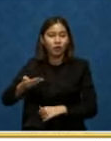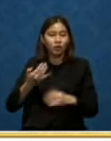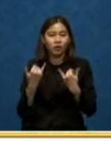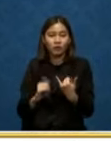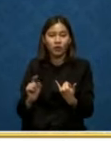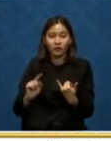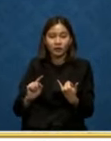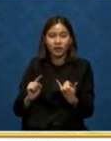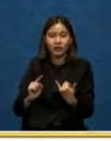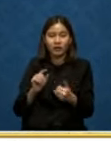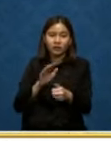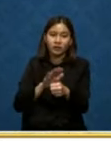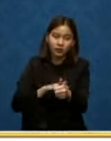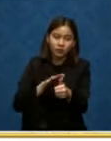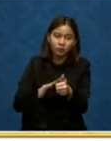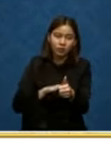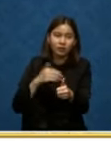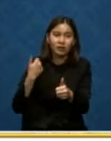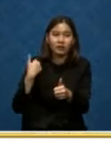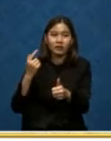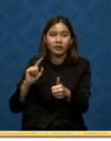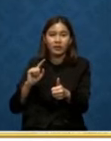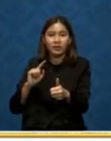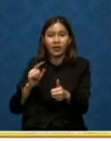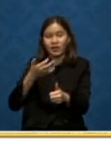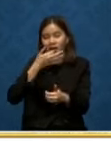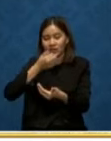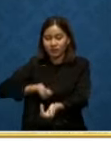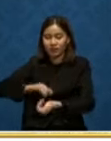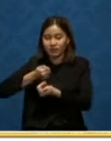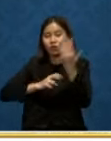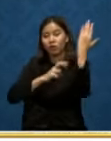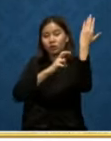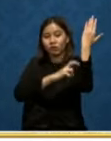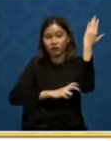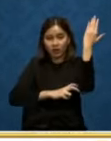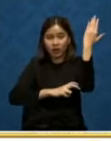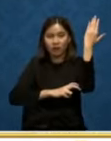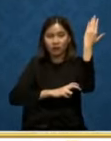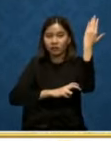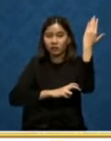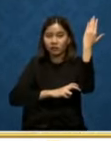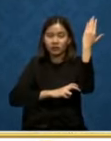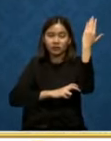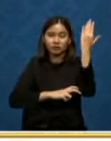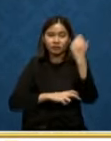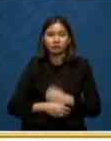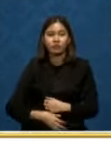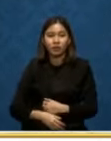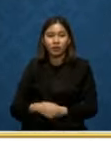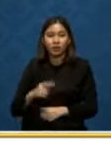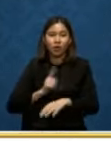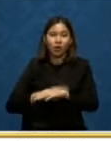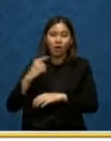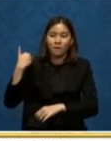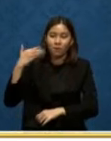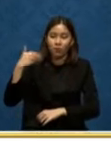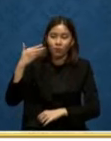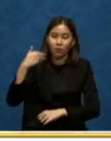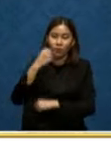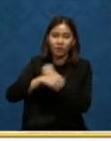สิ่งที่น่าสงสารที่สุดก็พี่น้องชาวสวนยางครับไม่น่าเชื่อครับเวลาผ่านไปหลายปี